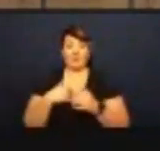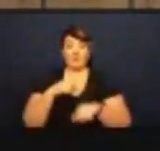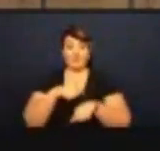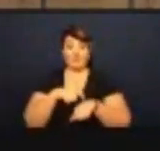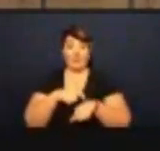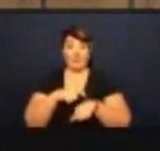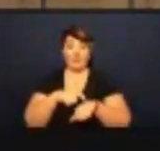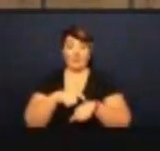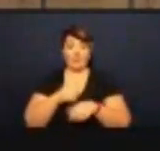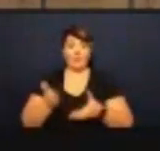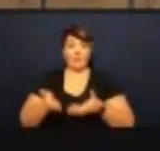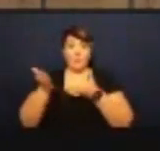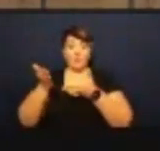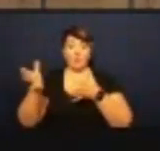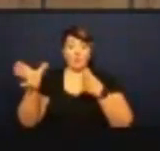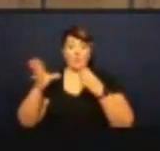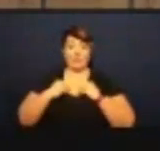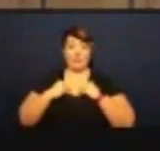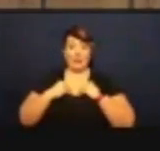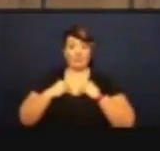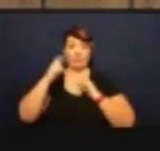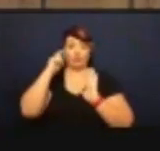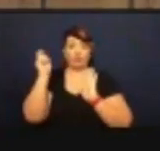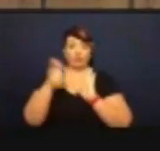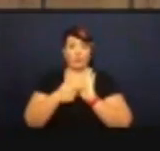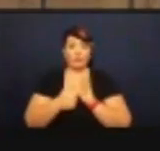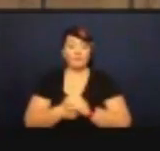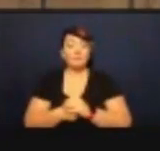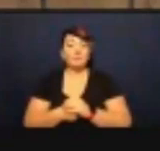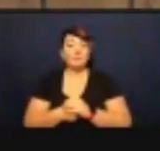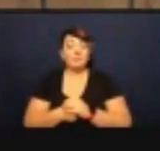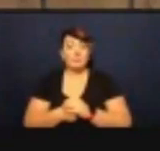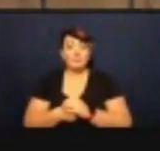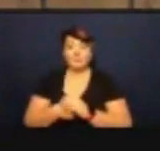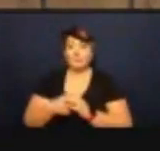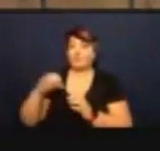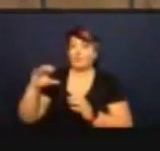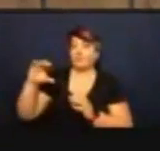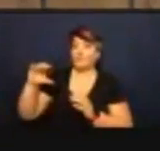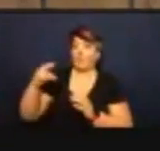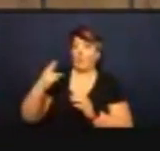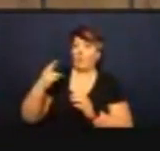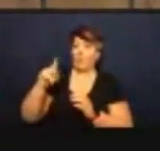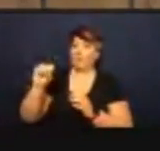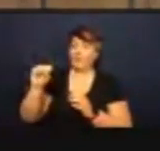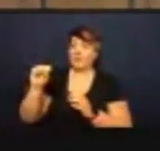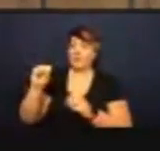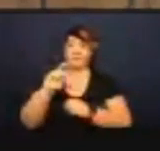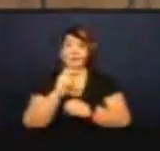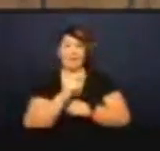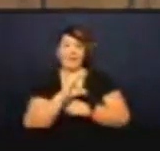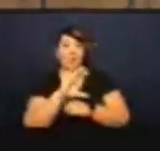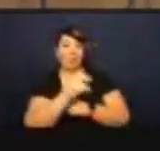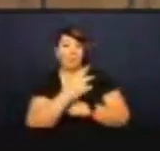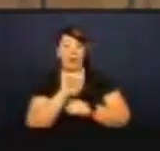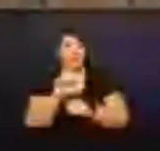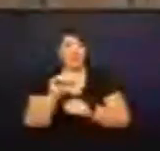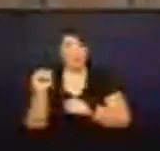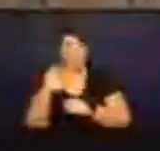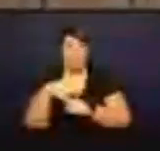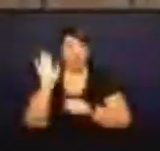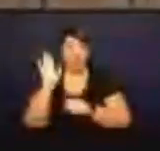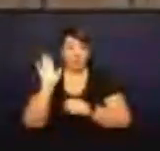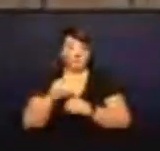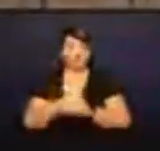Wakati huu, je, kuna hoja ya kupokea hongera hizi? Dr. Chris akiungwa mkono na mwanabodi